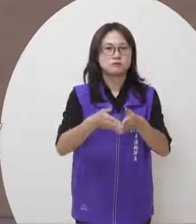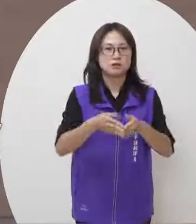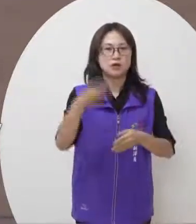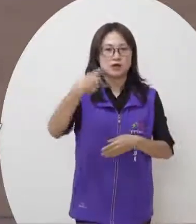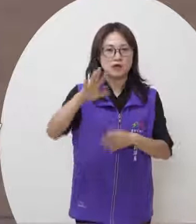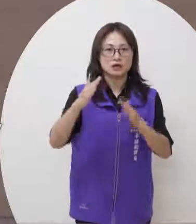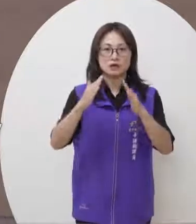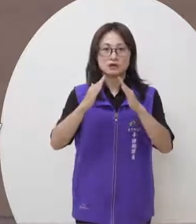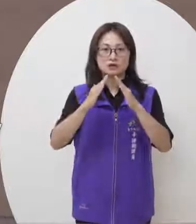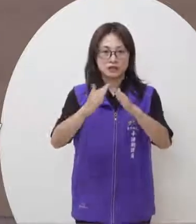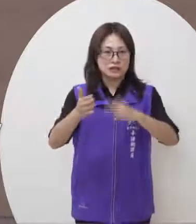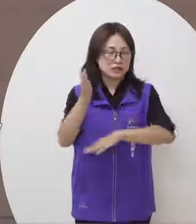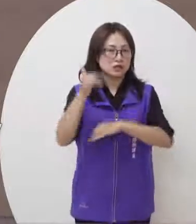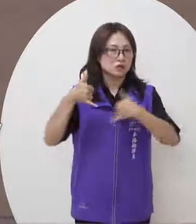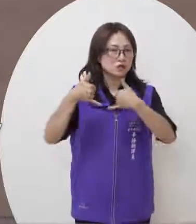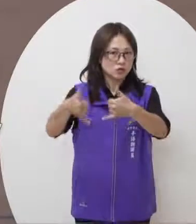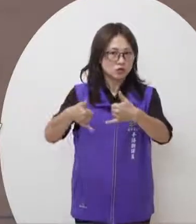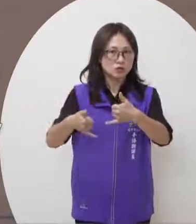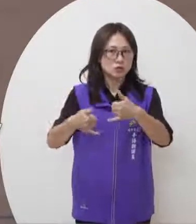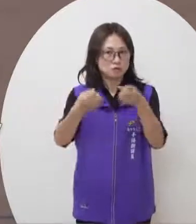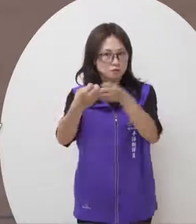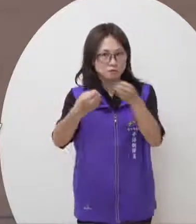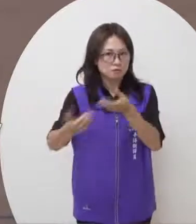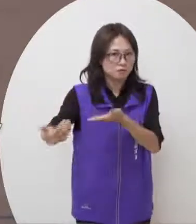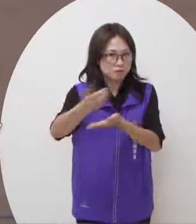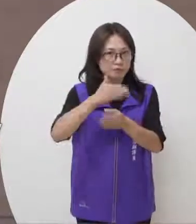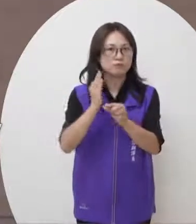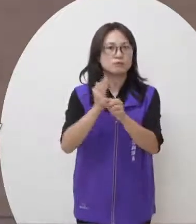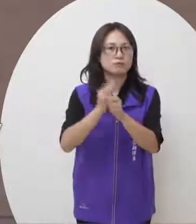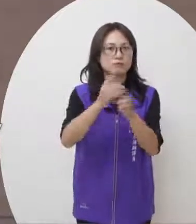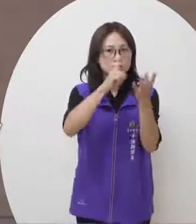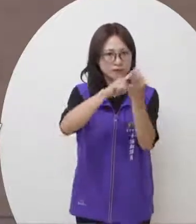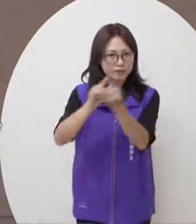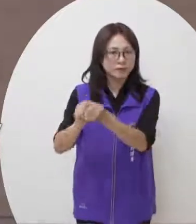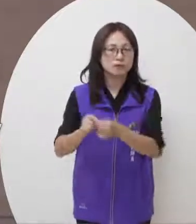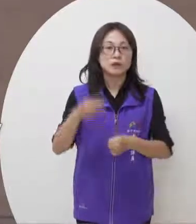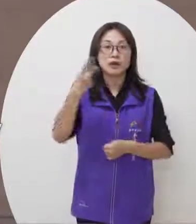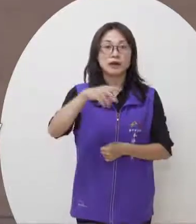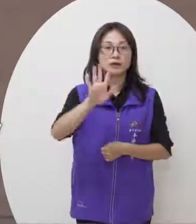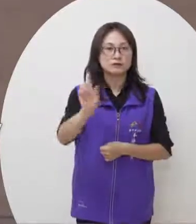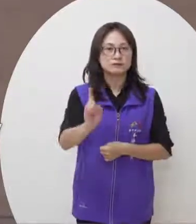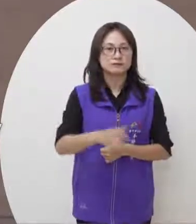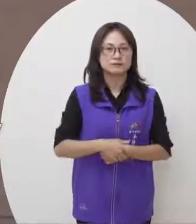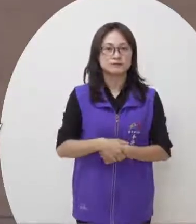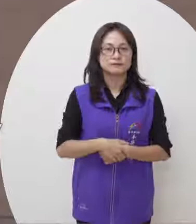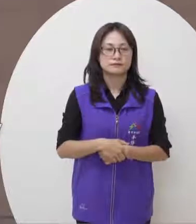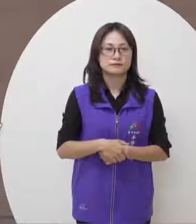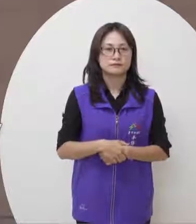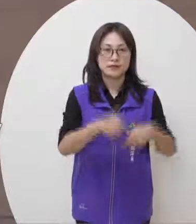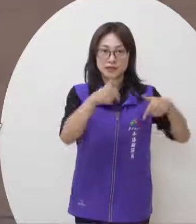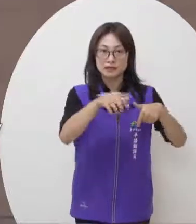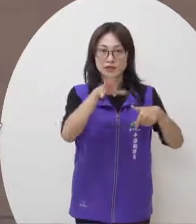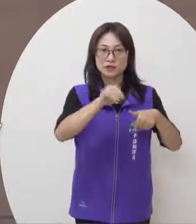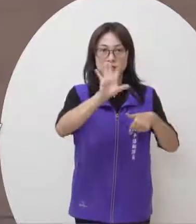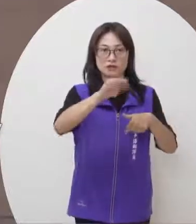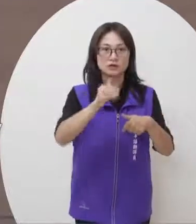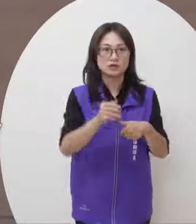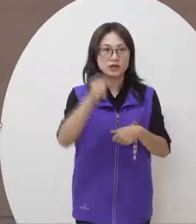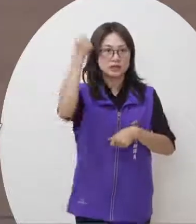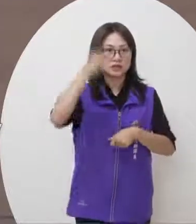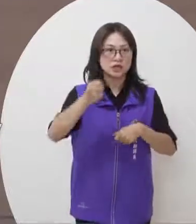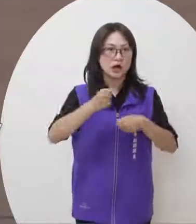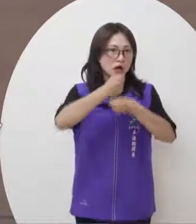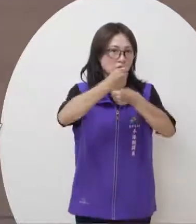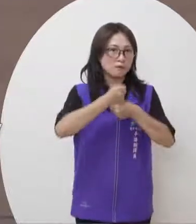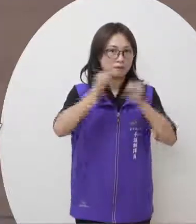要开工哈，几个关系啊，另外还有我们啊台这个西屯有个潮马国剧这